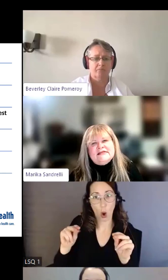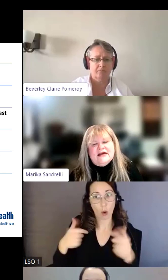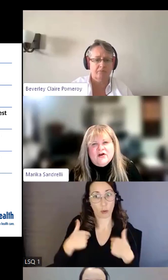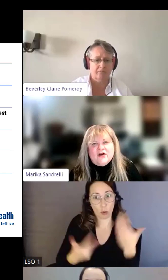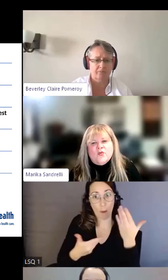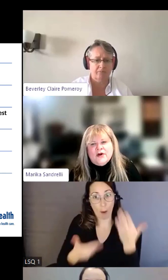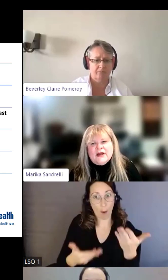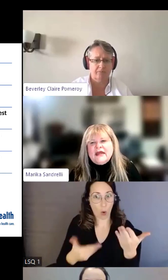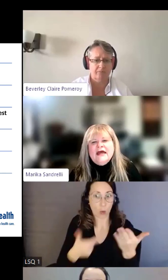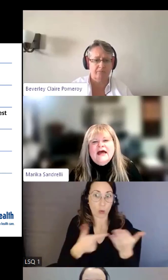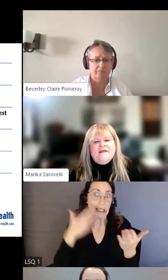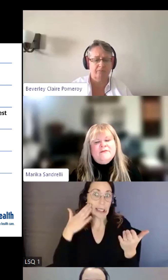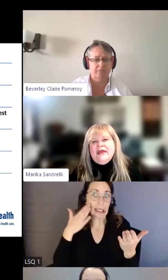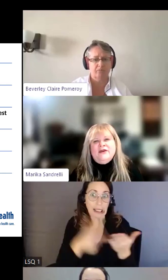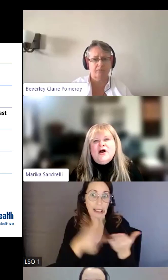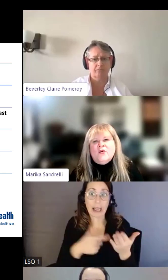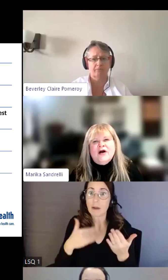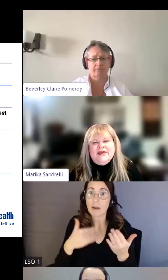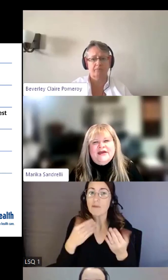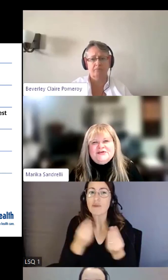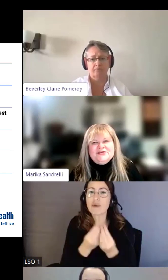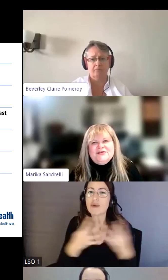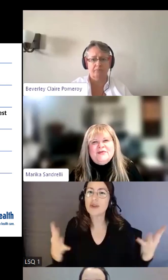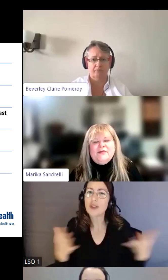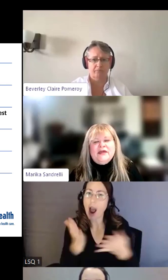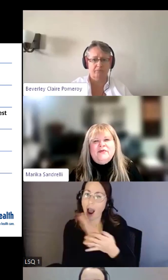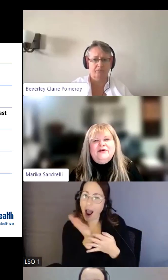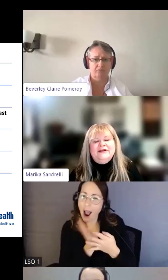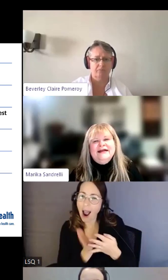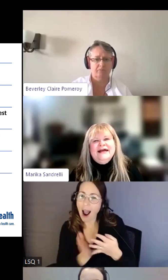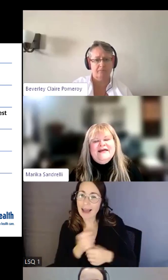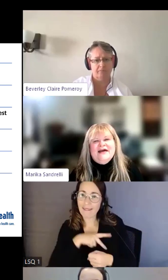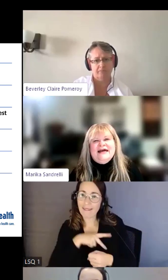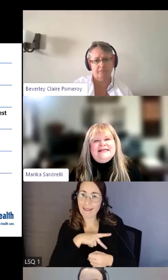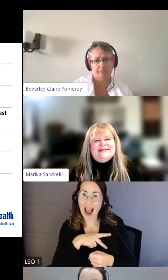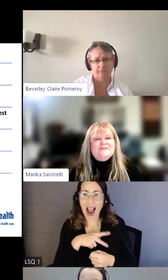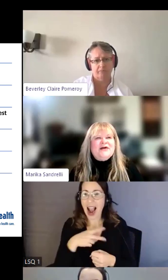peut-être pas très bien compris par les gens. Le